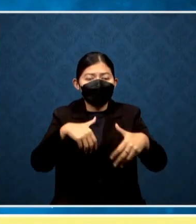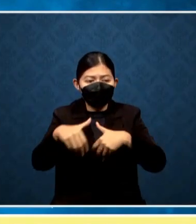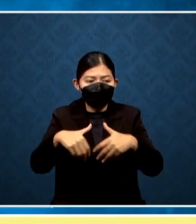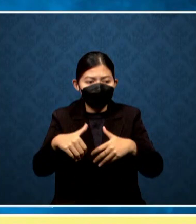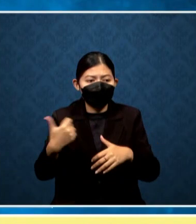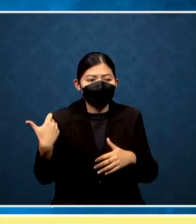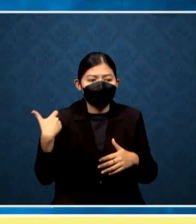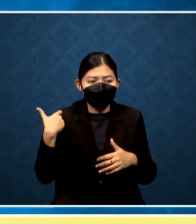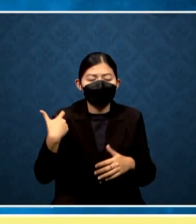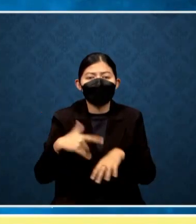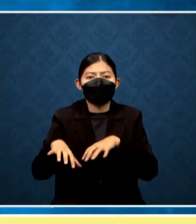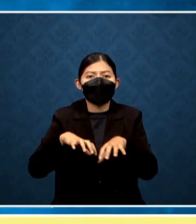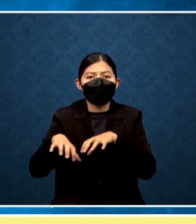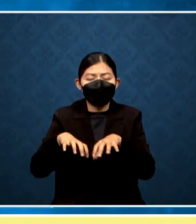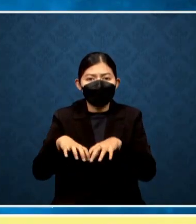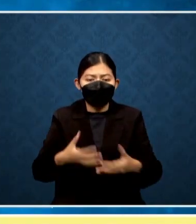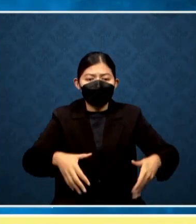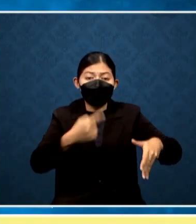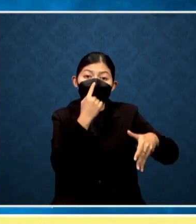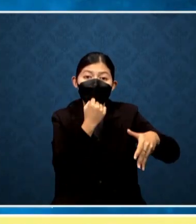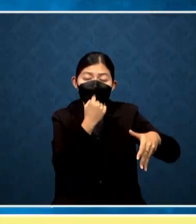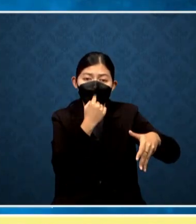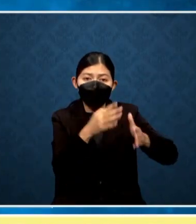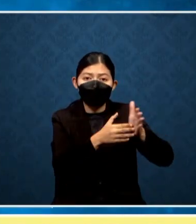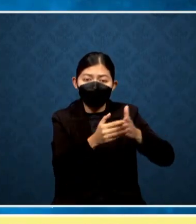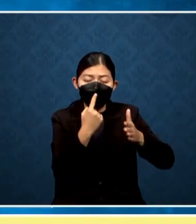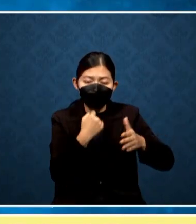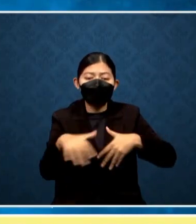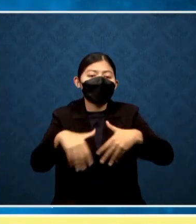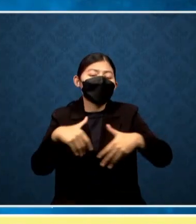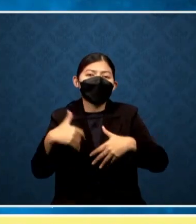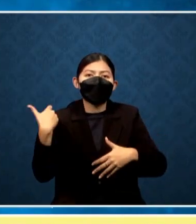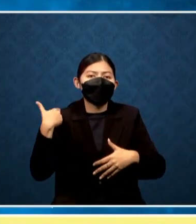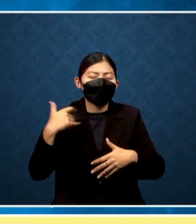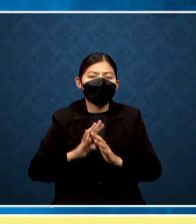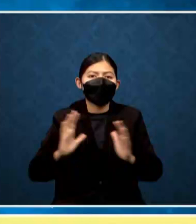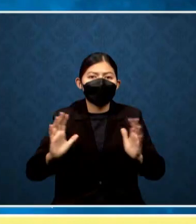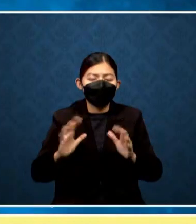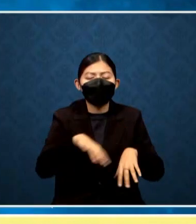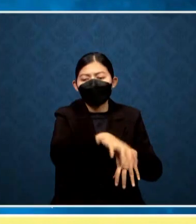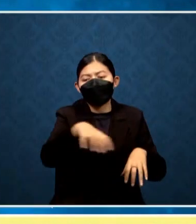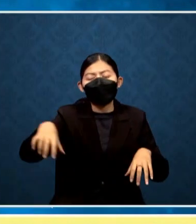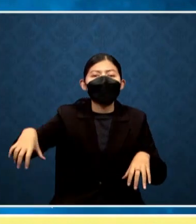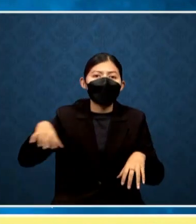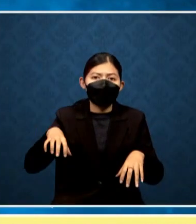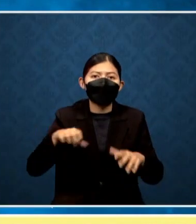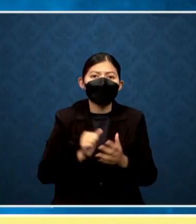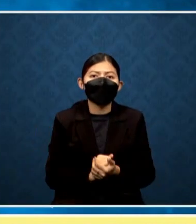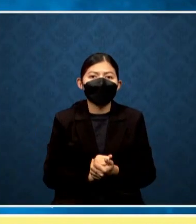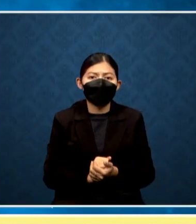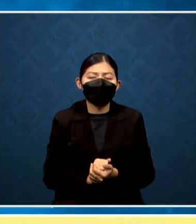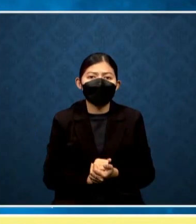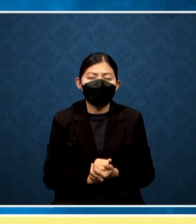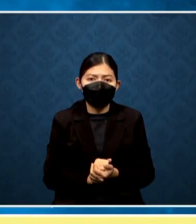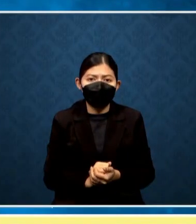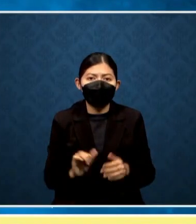ตั้งทางขยะสีแดงในทุกหมู่บานชุชนนะครับอัี้กคอการจดการขยะทต้นทาง ซึ่งเชื่อว่า